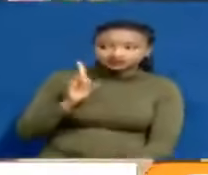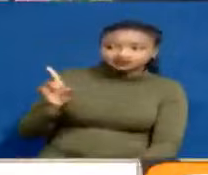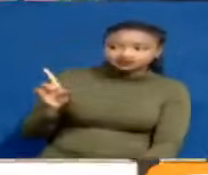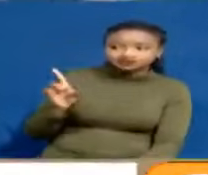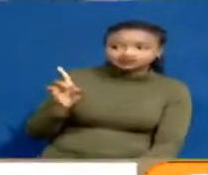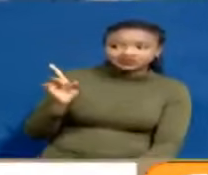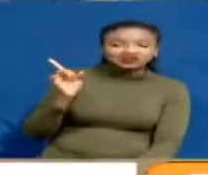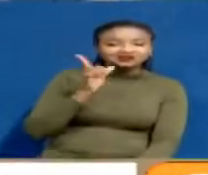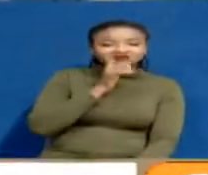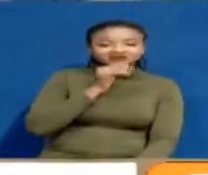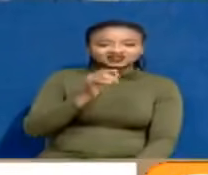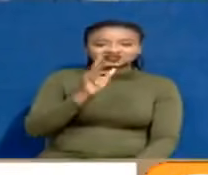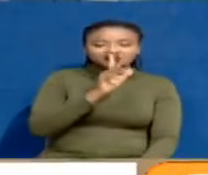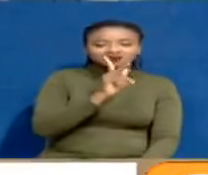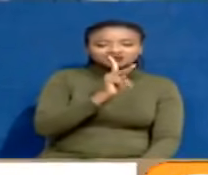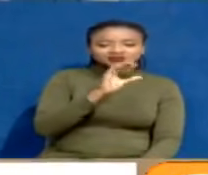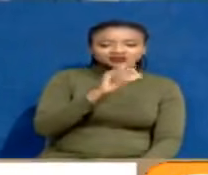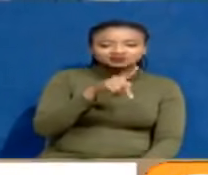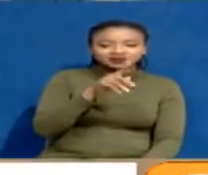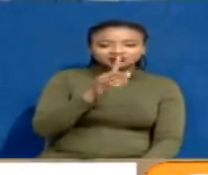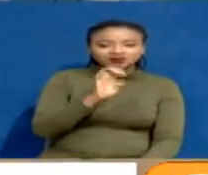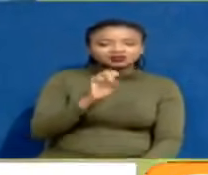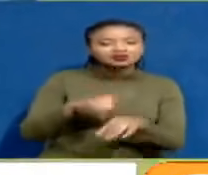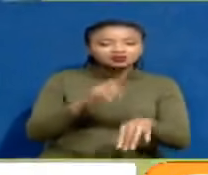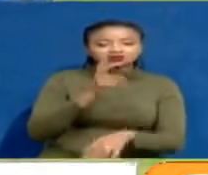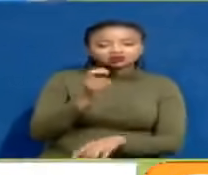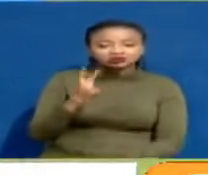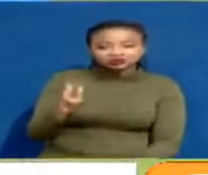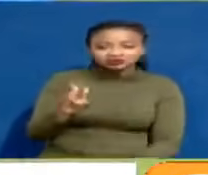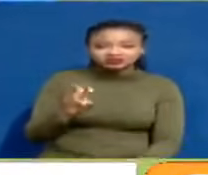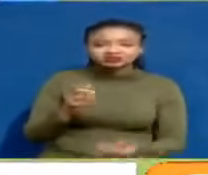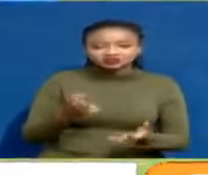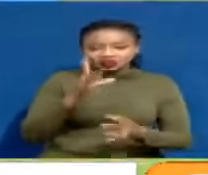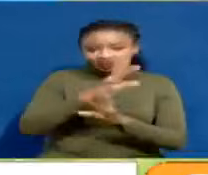mwaka 2020 wakiwa tayari kwa elimu yao ya sekondari.